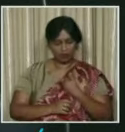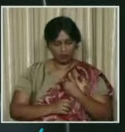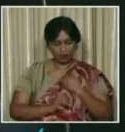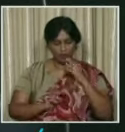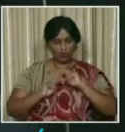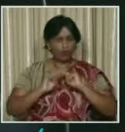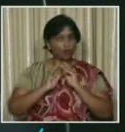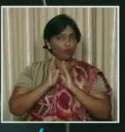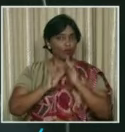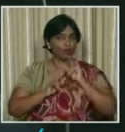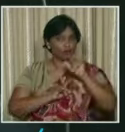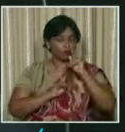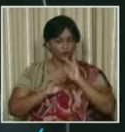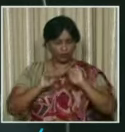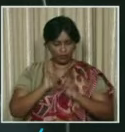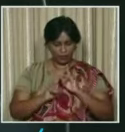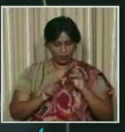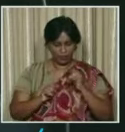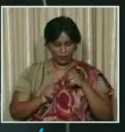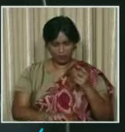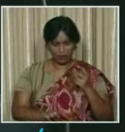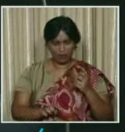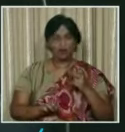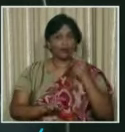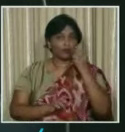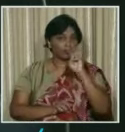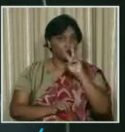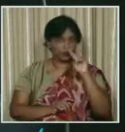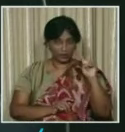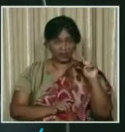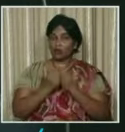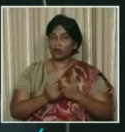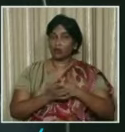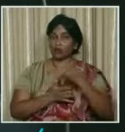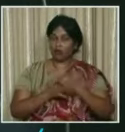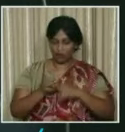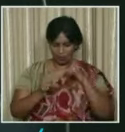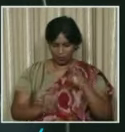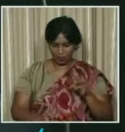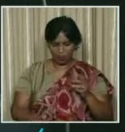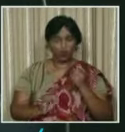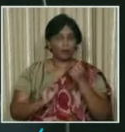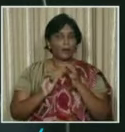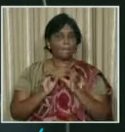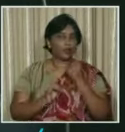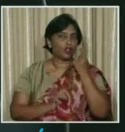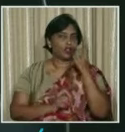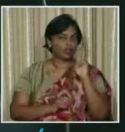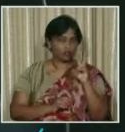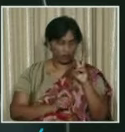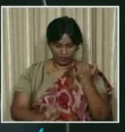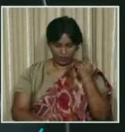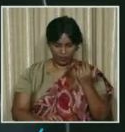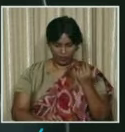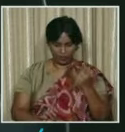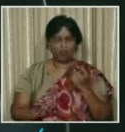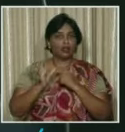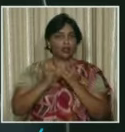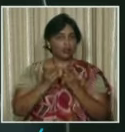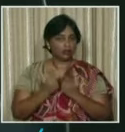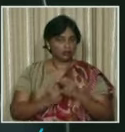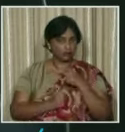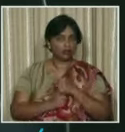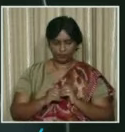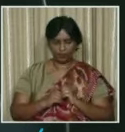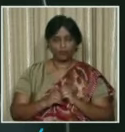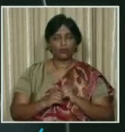විදේශ කටයුතු අමාත්‍යාංශයේ 2022 විගණන වාර්තාව අනුව රුපියල් බිලියන 12ක වැඩි මුදලක් විගණනයට